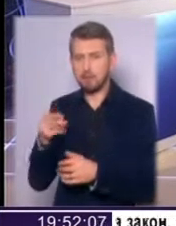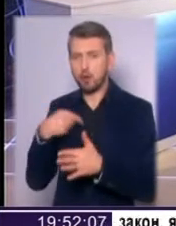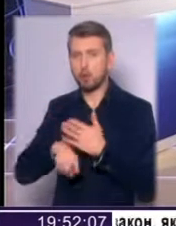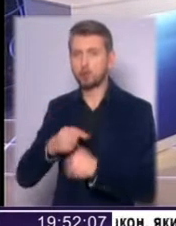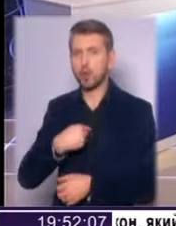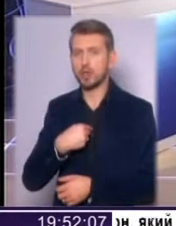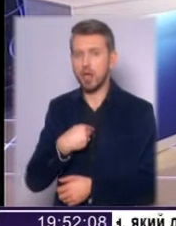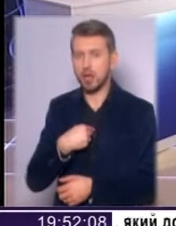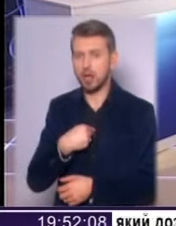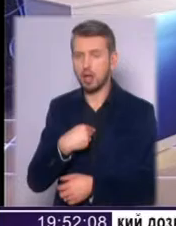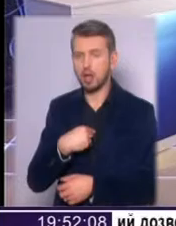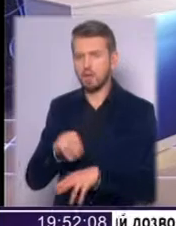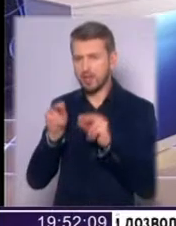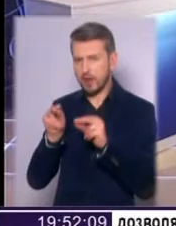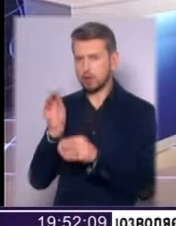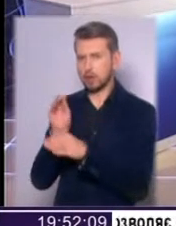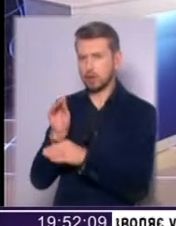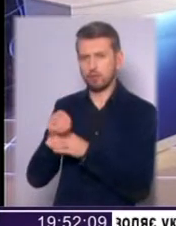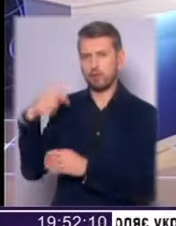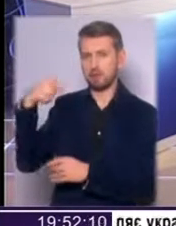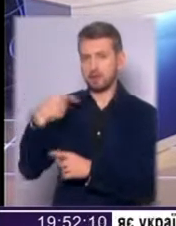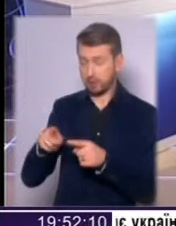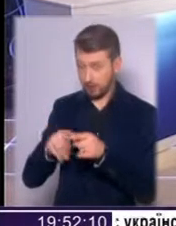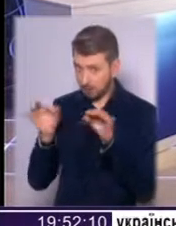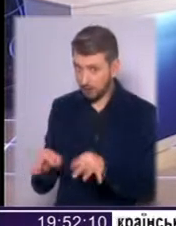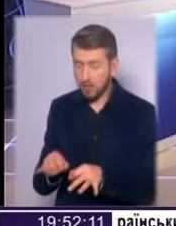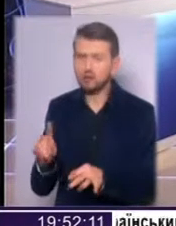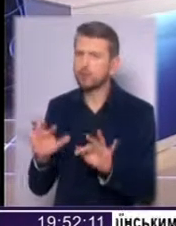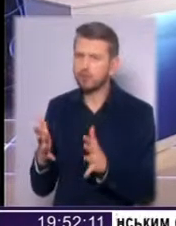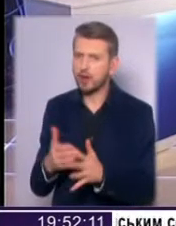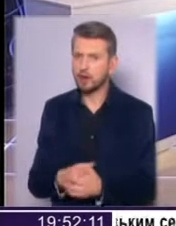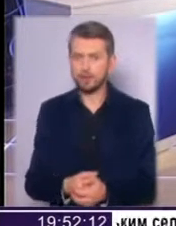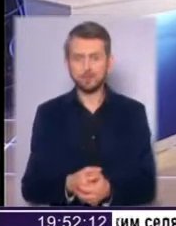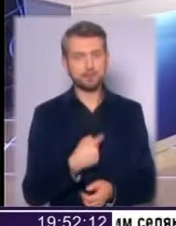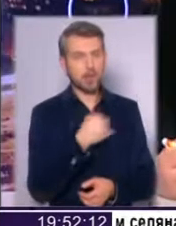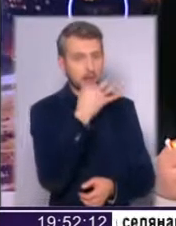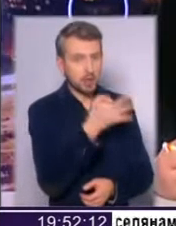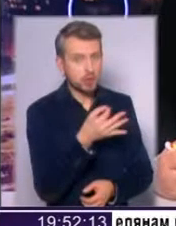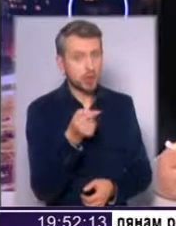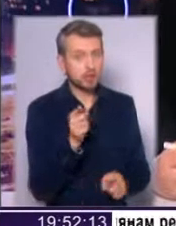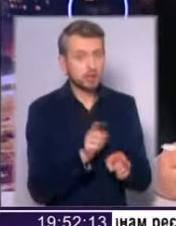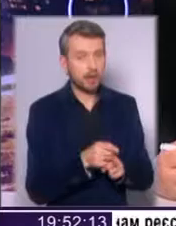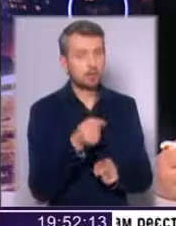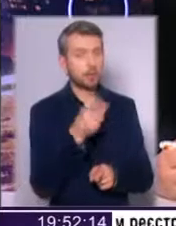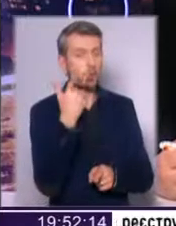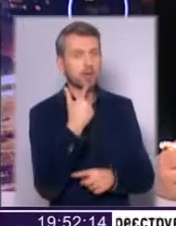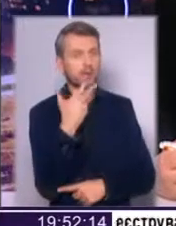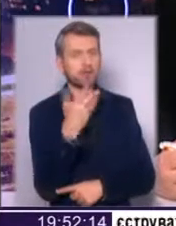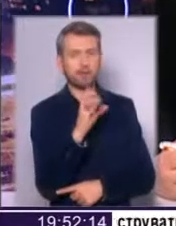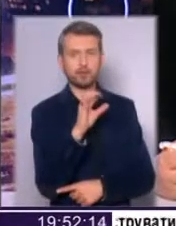я відверто критикував президента. Це так? Що відбувалося? Я скажу так, що саме в той момент, коли виступав